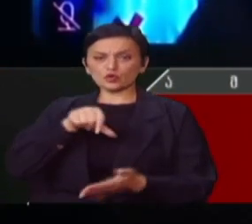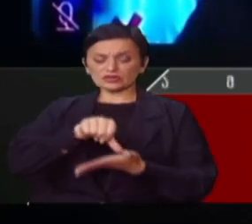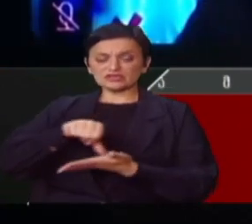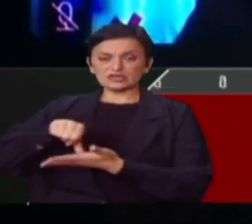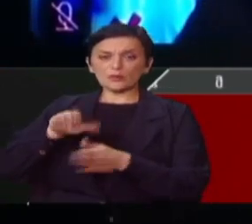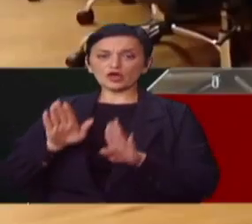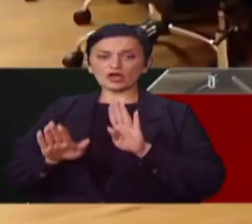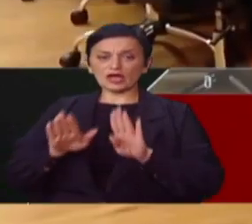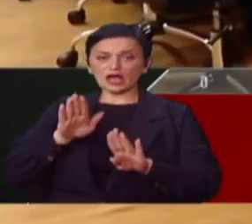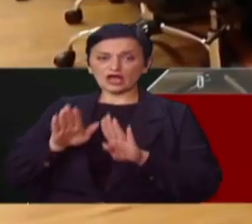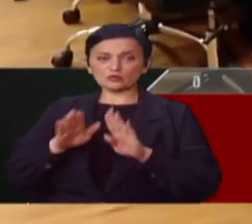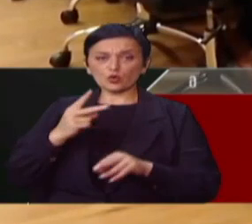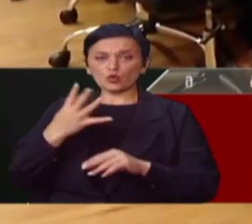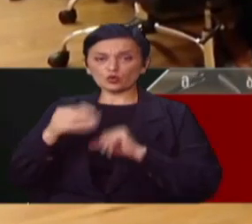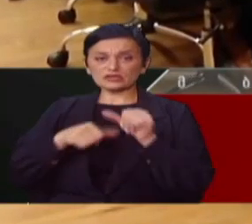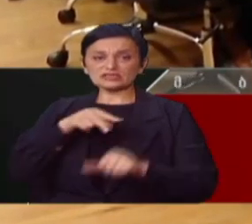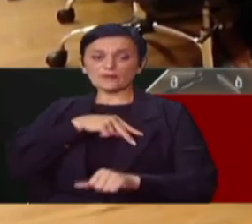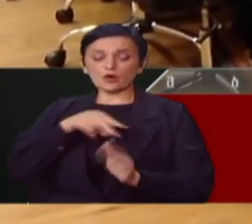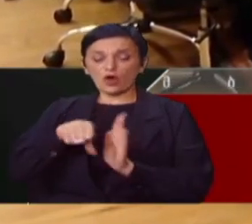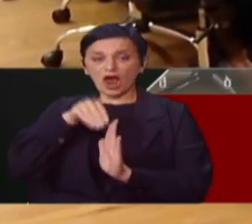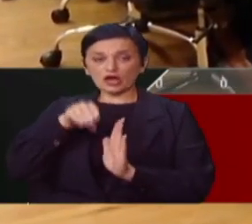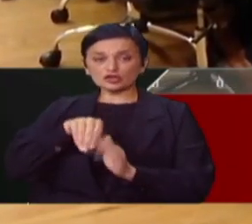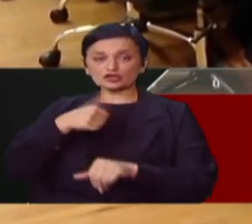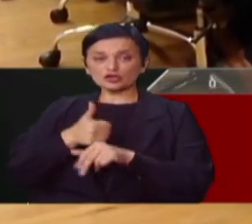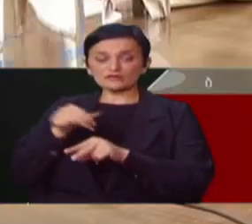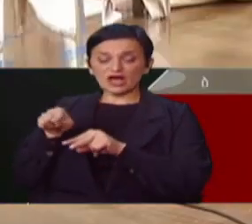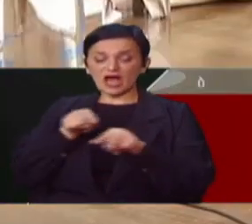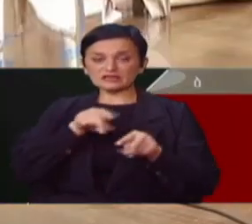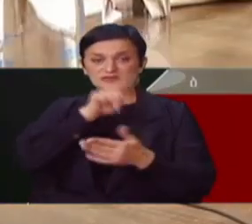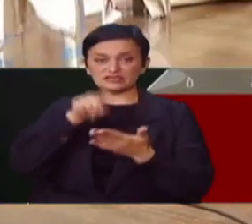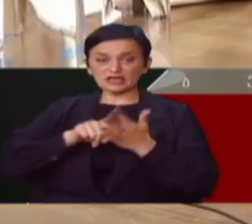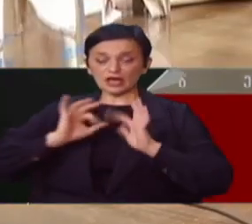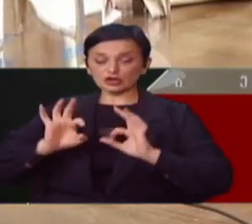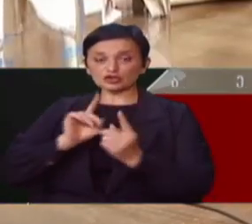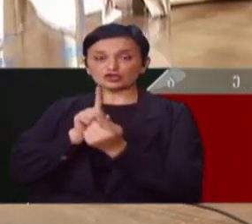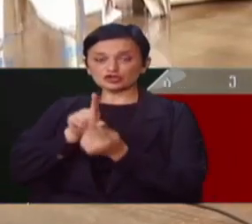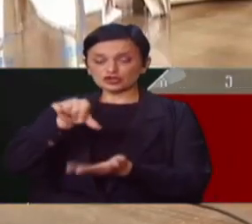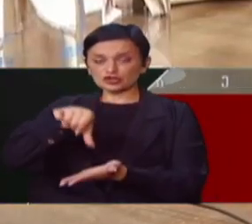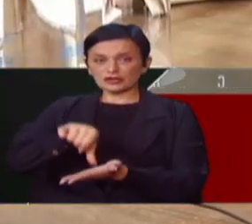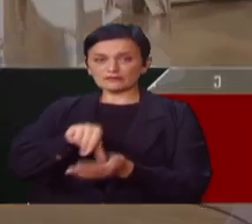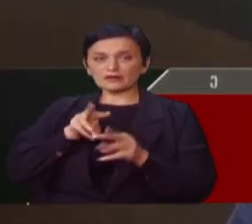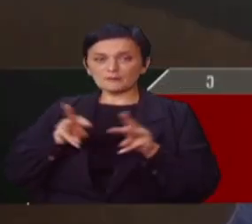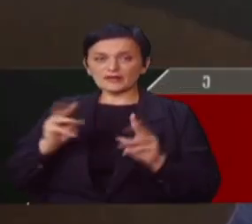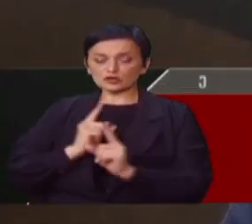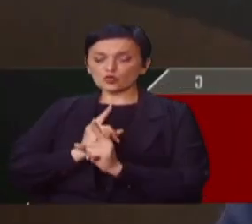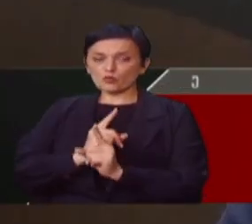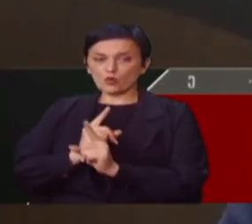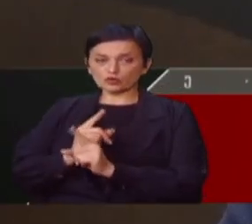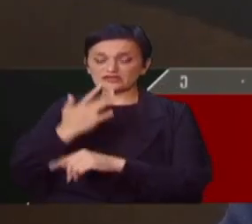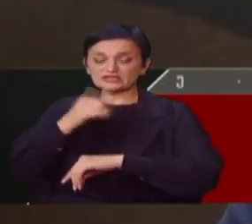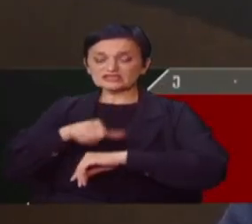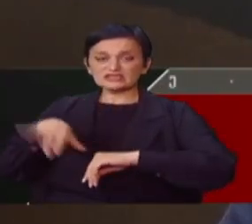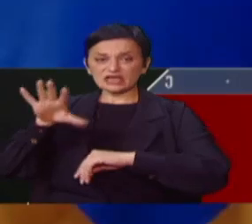წარმომადგენლობების ხელმძღვანელებს 2024 წლის საპარლამენტო არჩევნების ადმინისტრირების საკითხები გააცნეს. შეხვედრას ესწრებოდნენ მინისტრის მოადგილეები,